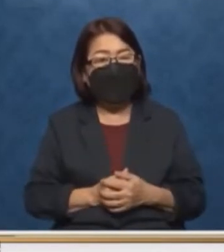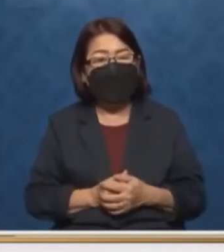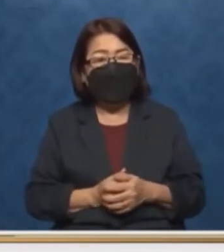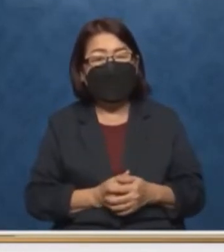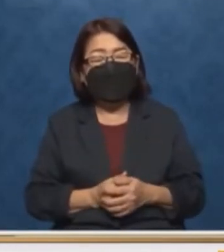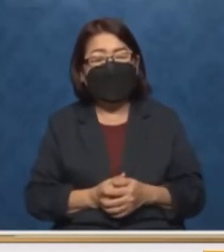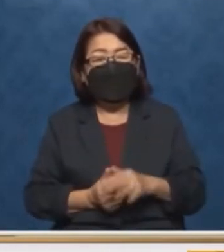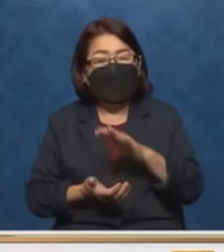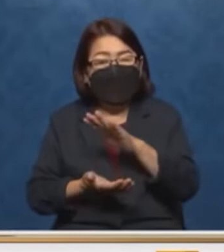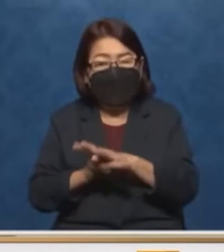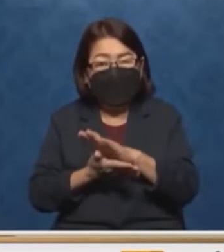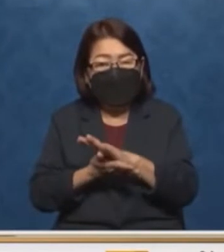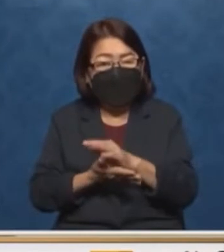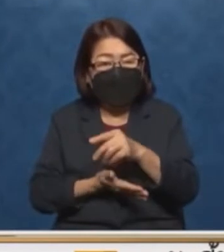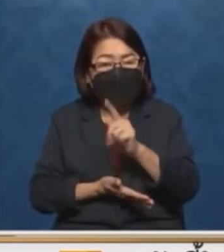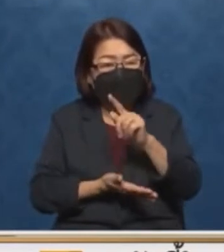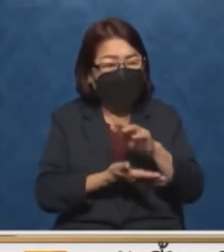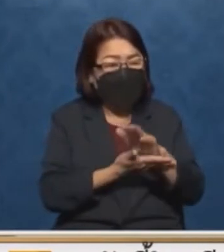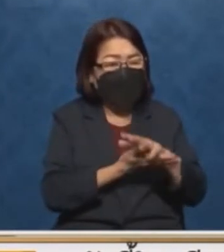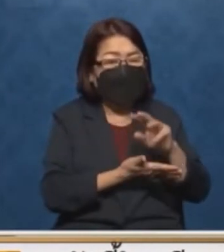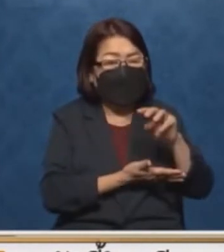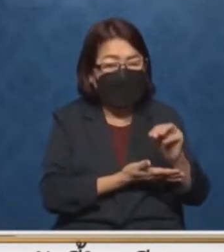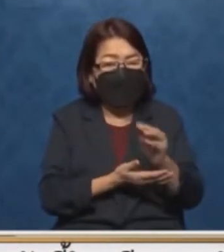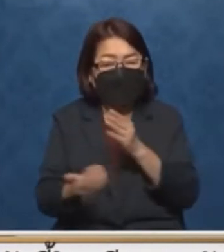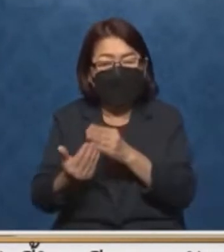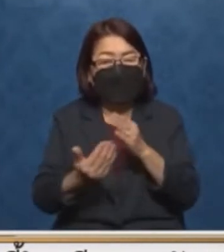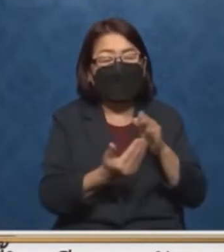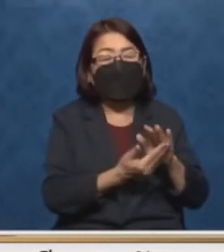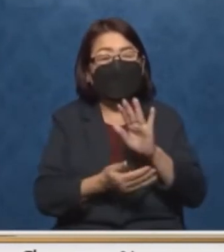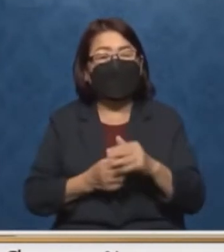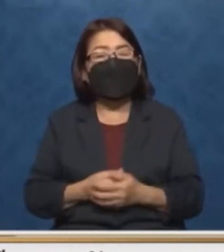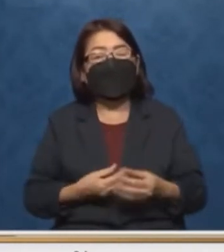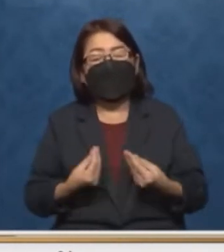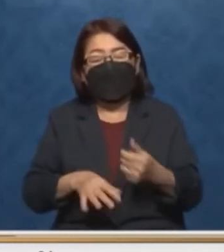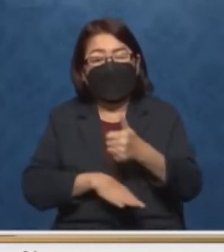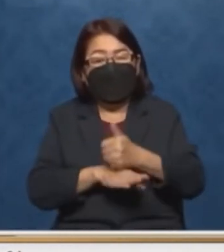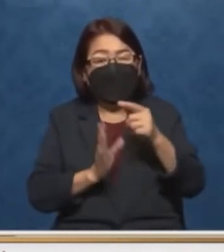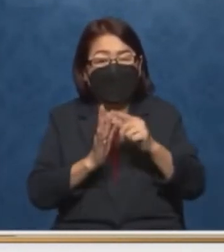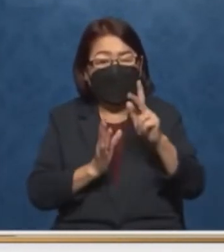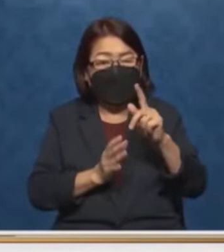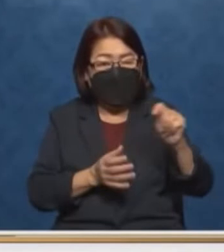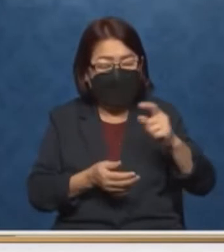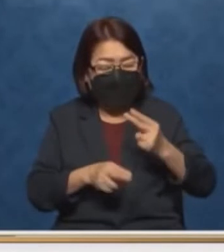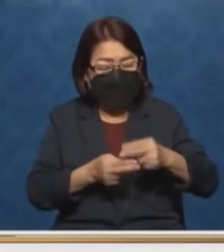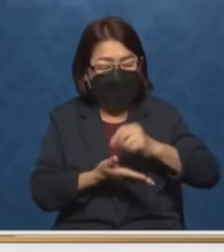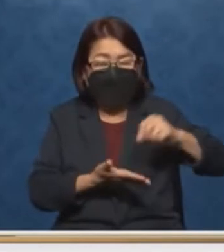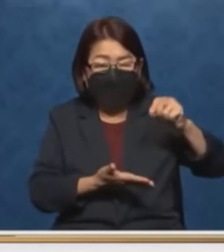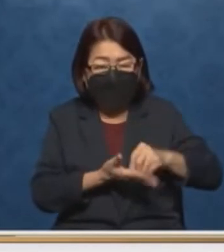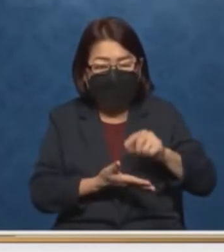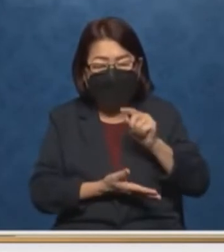เขตพื้นที่มัธยมศึกษาและก็ให้ผอ.เขตลงนามคำสั่งได้เลย